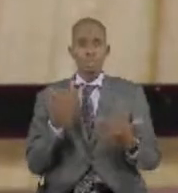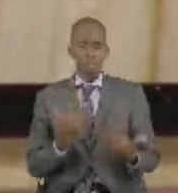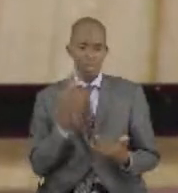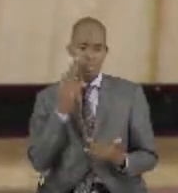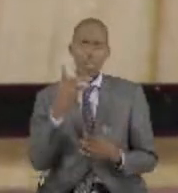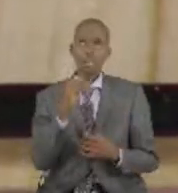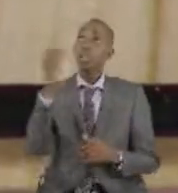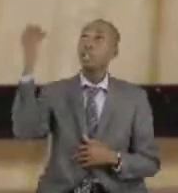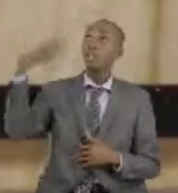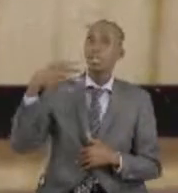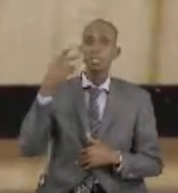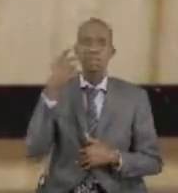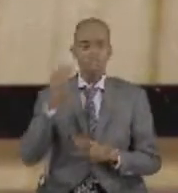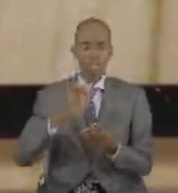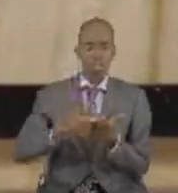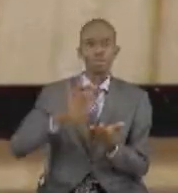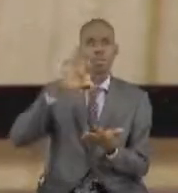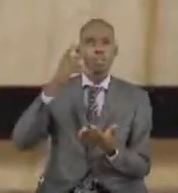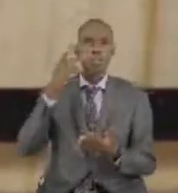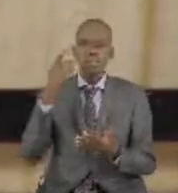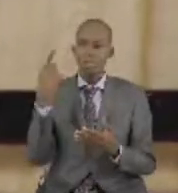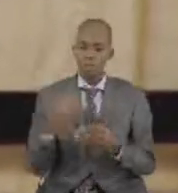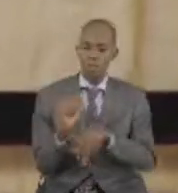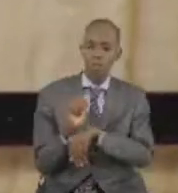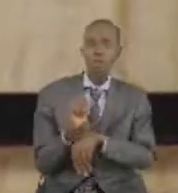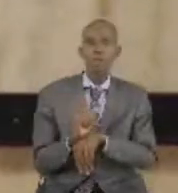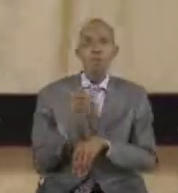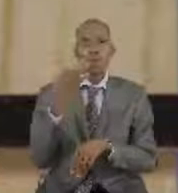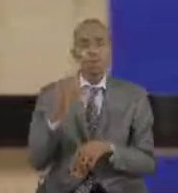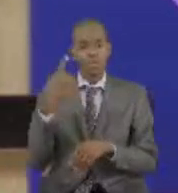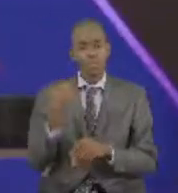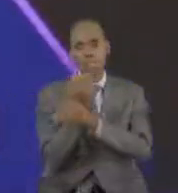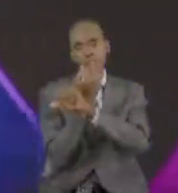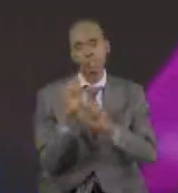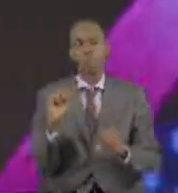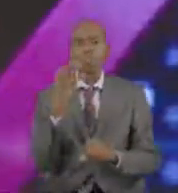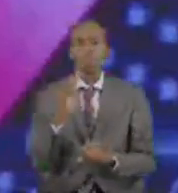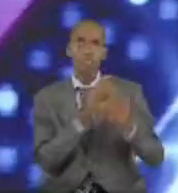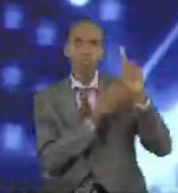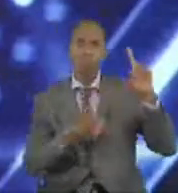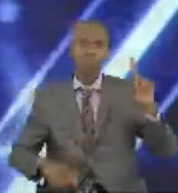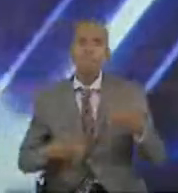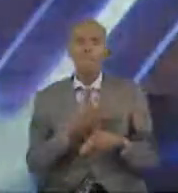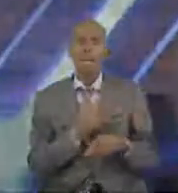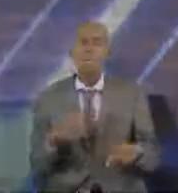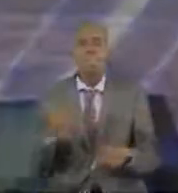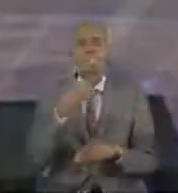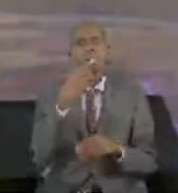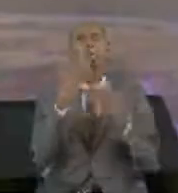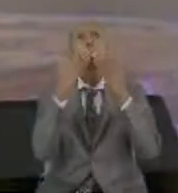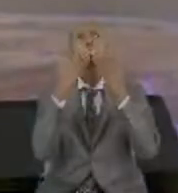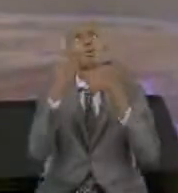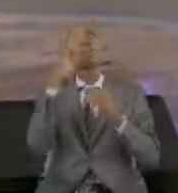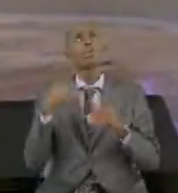la lumière, ils voient la gloire, ils voient la manifestation du salut du Seigneur. Et il dit, Dieu